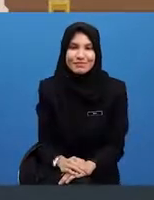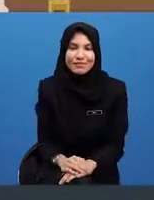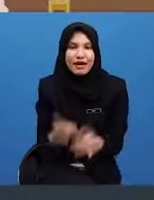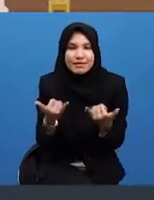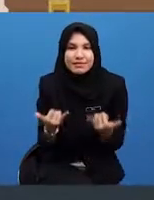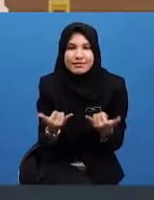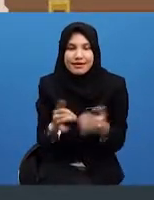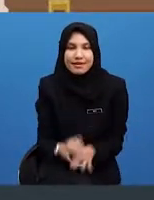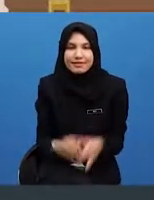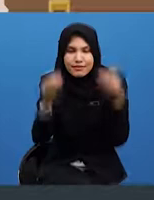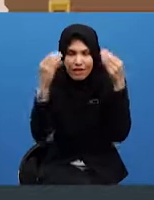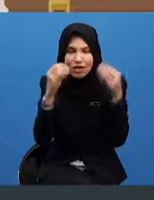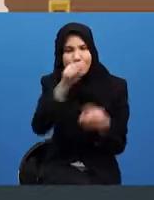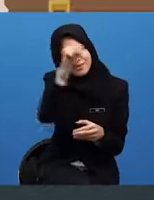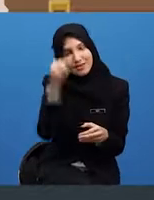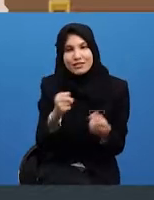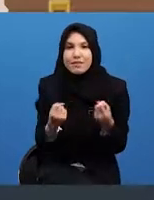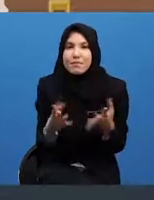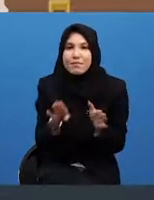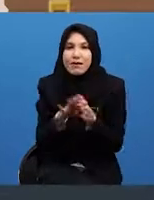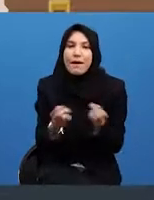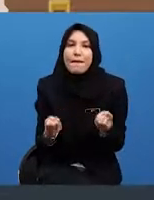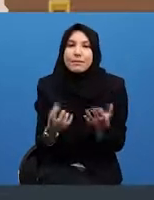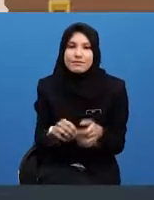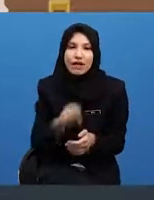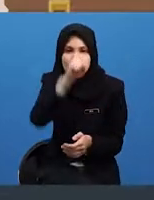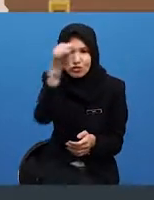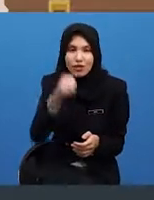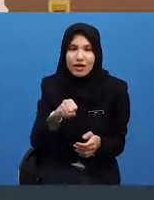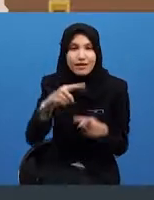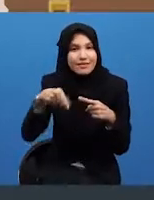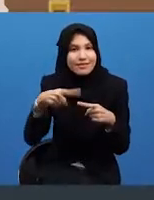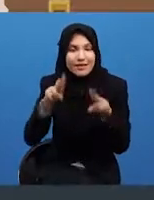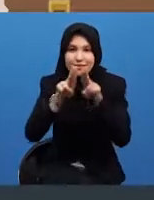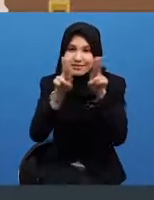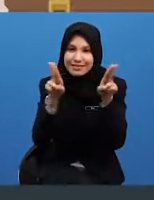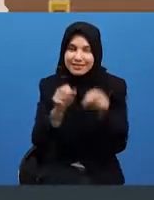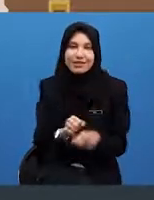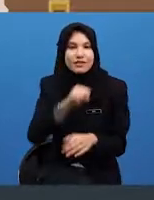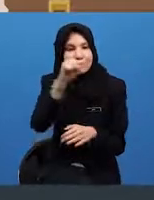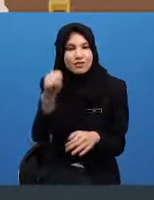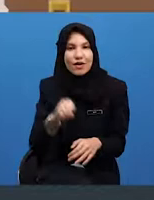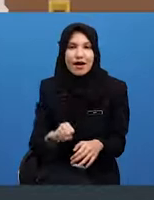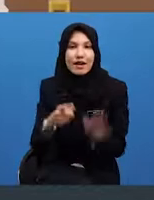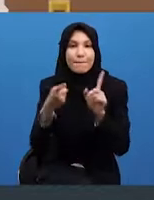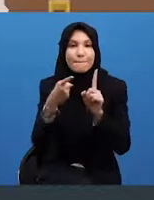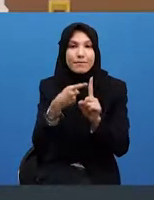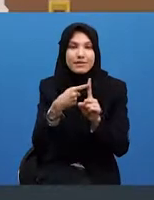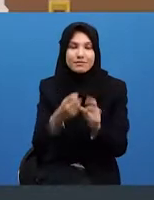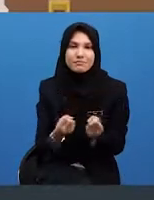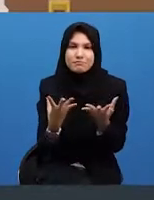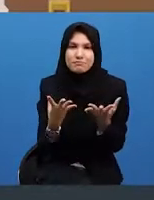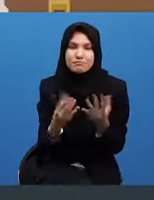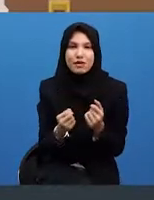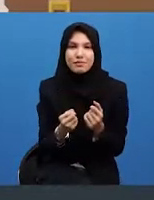Sekarang, cikgu nak tanya beberapa soalan tentang eksperimen ini. Soalan pertama,